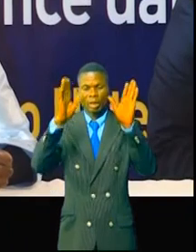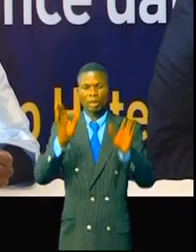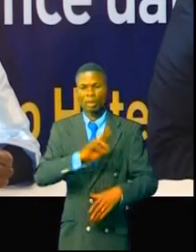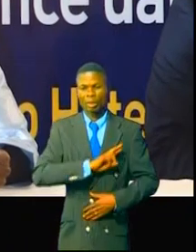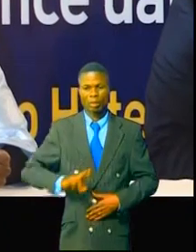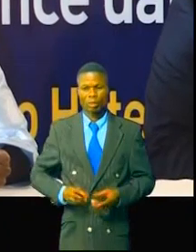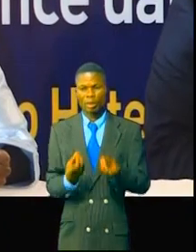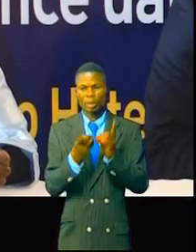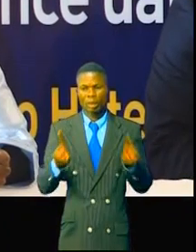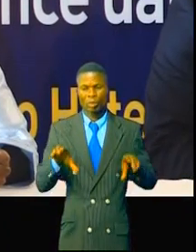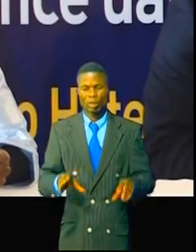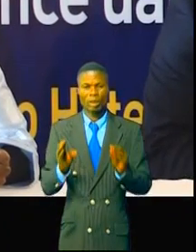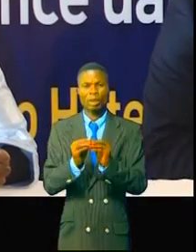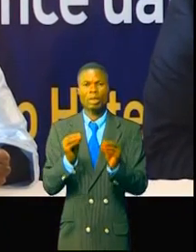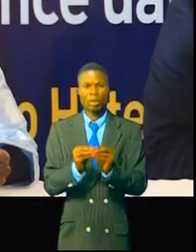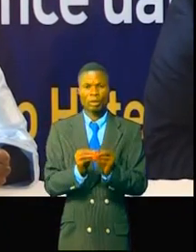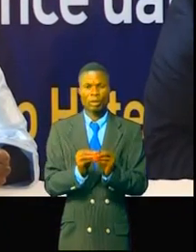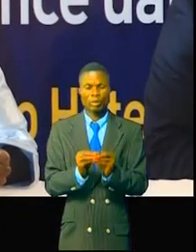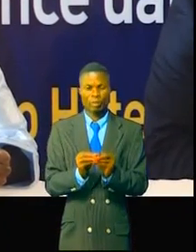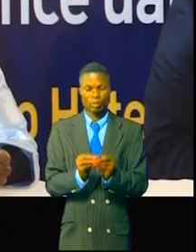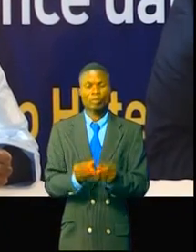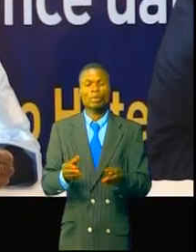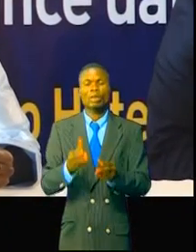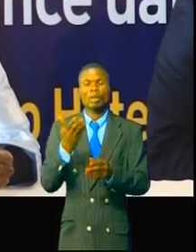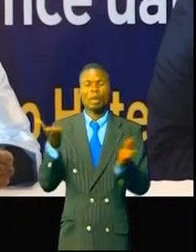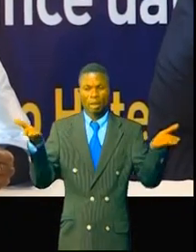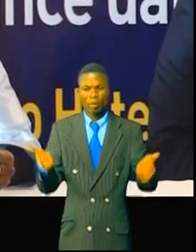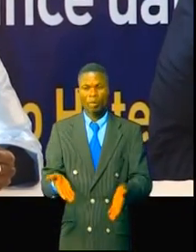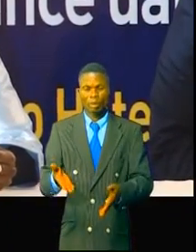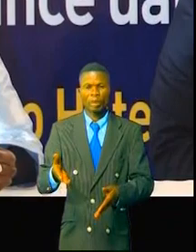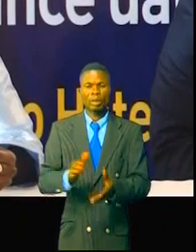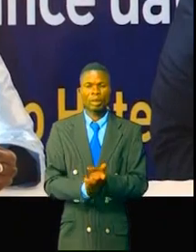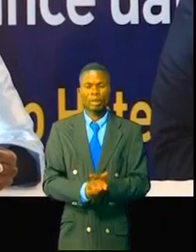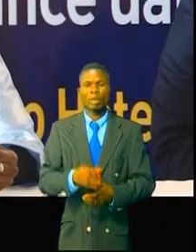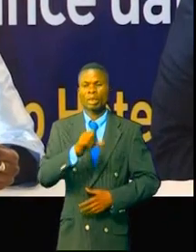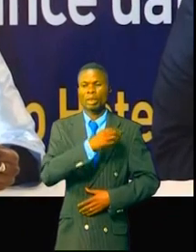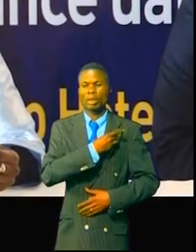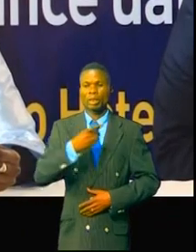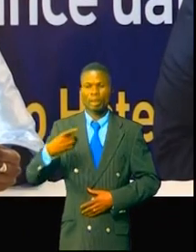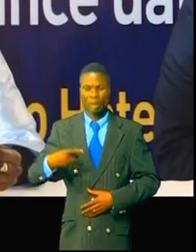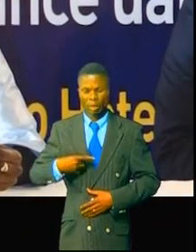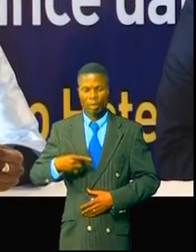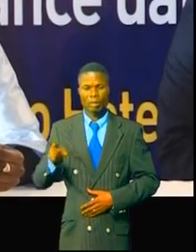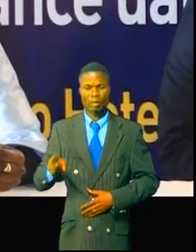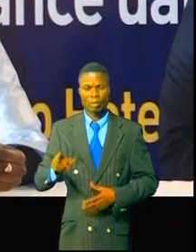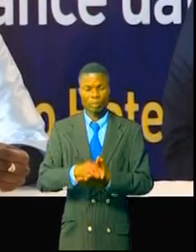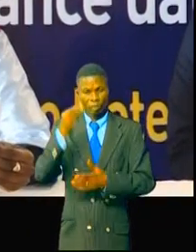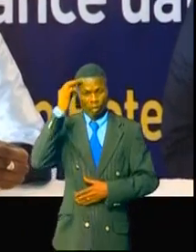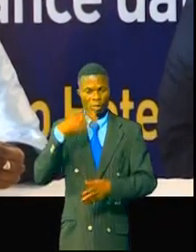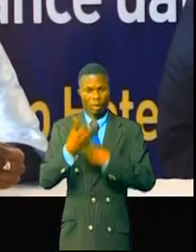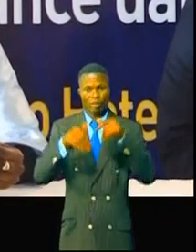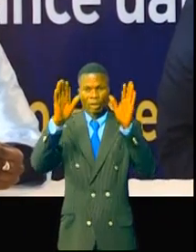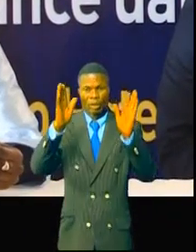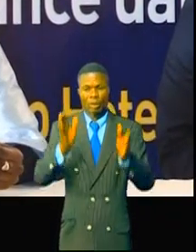rdc la réunion a vu la participation de l'honorable s'amener à sem chokri ministre des affaires